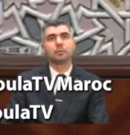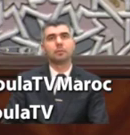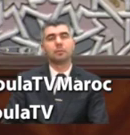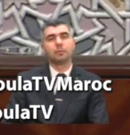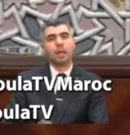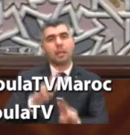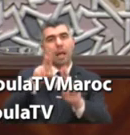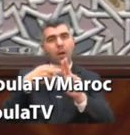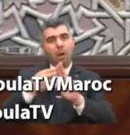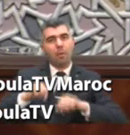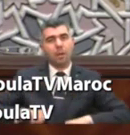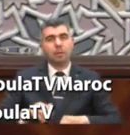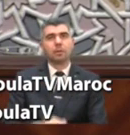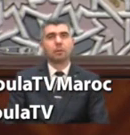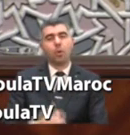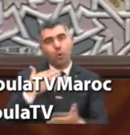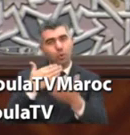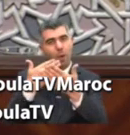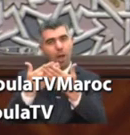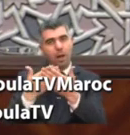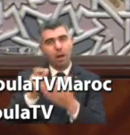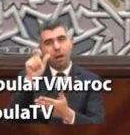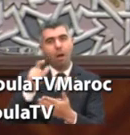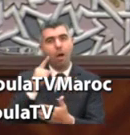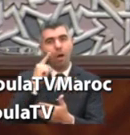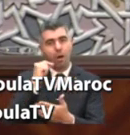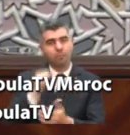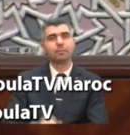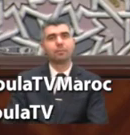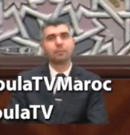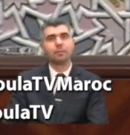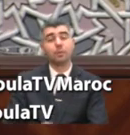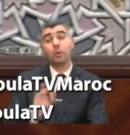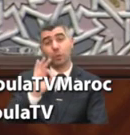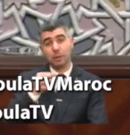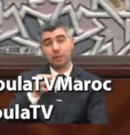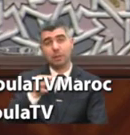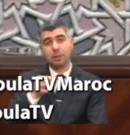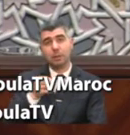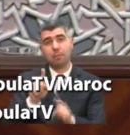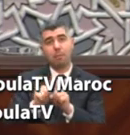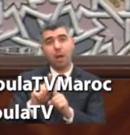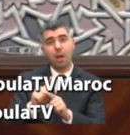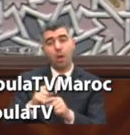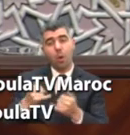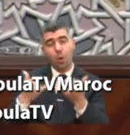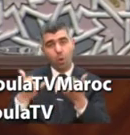كلمة لكم سيد الوزير، تفضلوا. شكرا السيد نائب المحترم. طبعا تيبقى التاريخ ديال اليوم